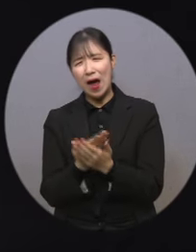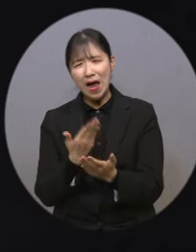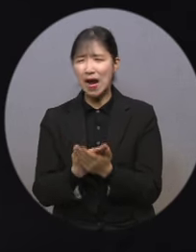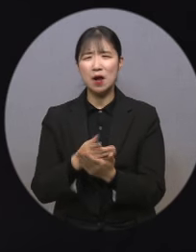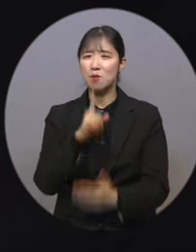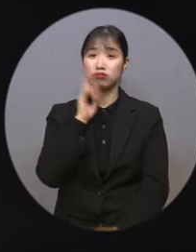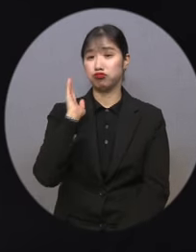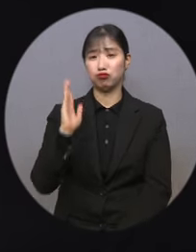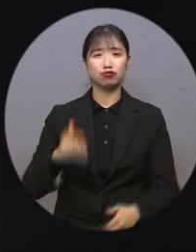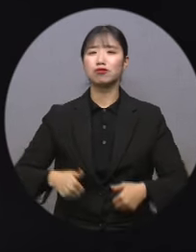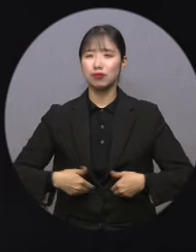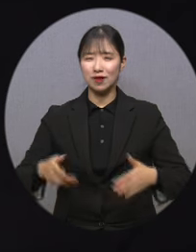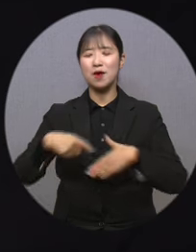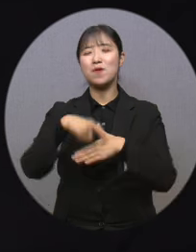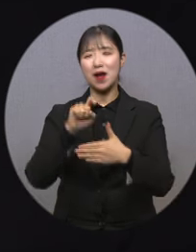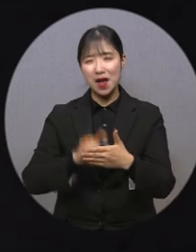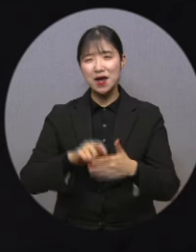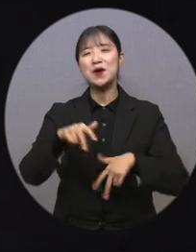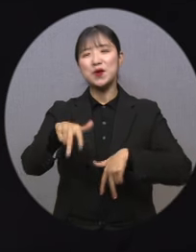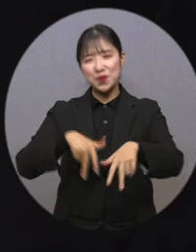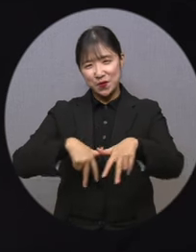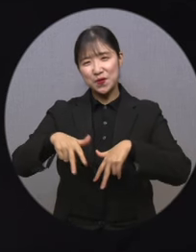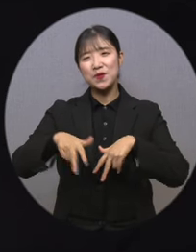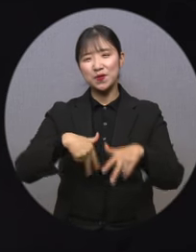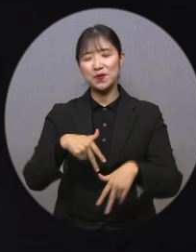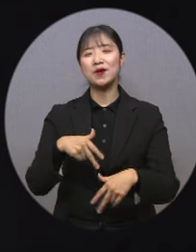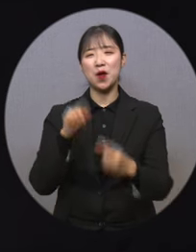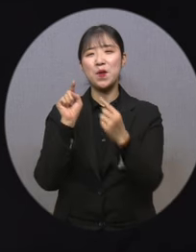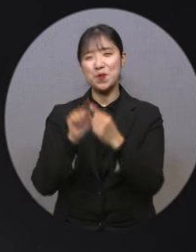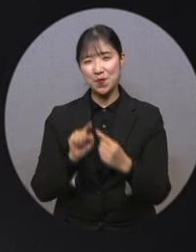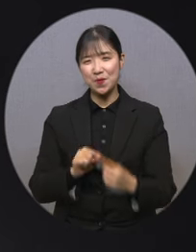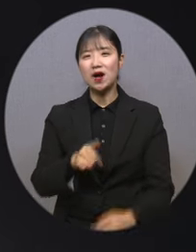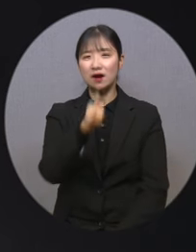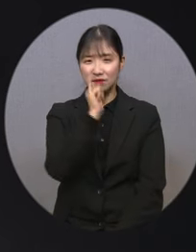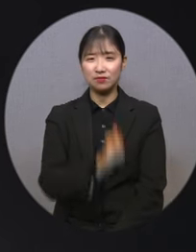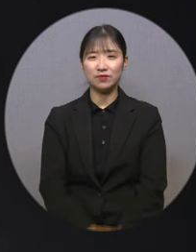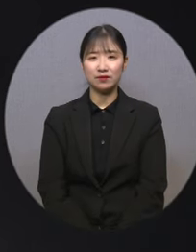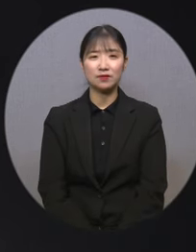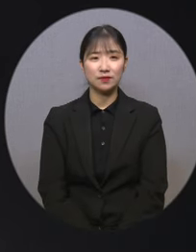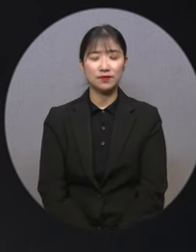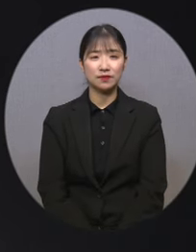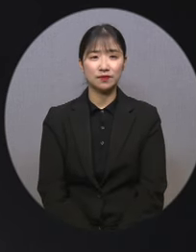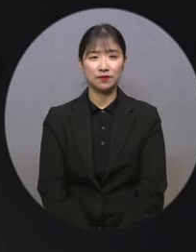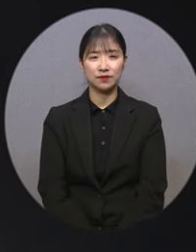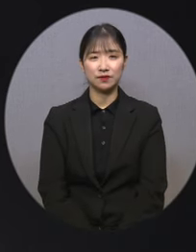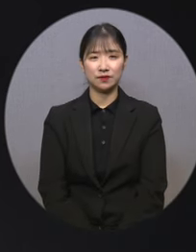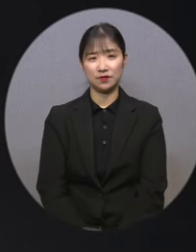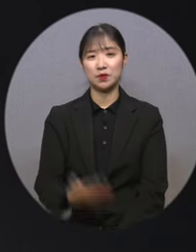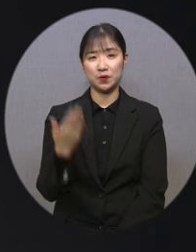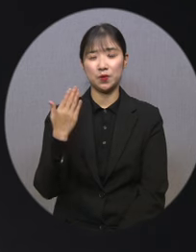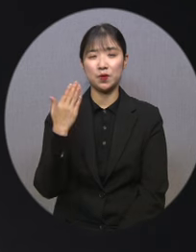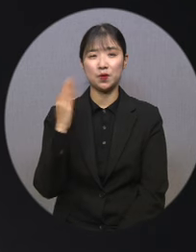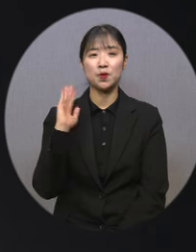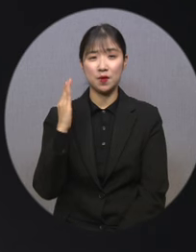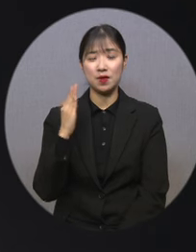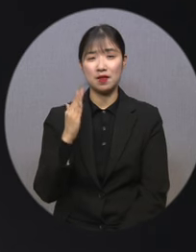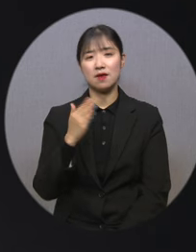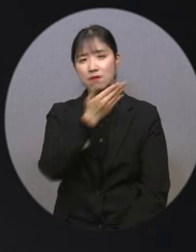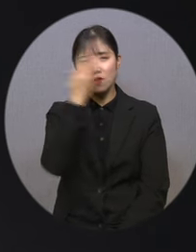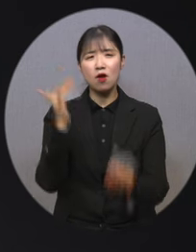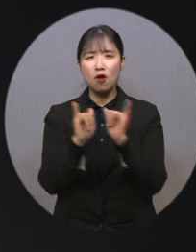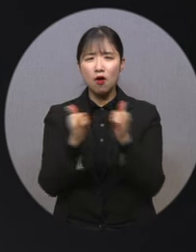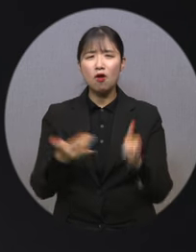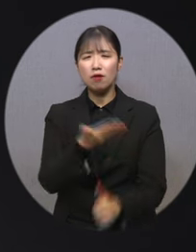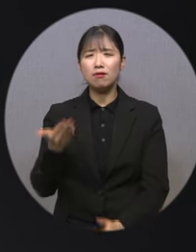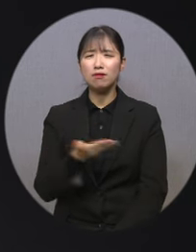없습니다. 이심전심으로 다 통하니까. 맞아요. 요즘 시대 청년들이 가장 가지고 있는 큰